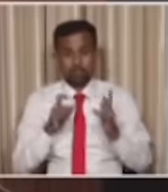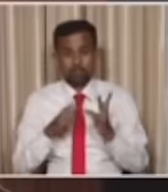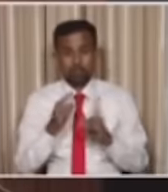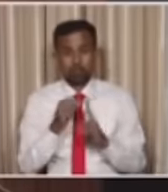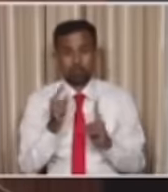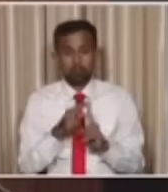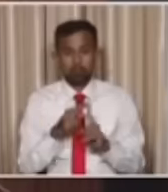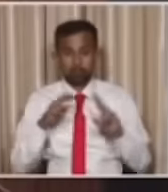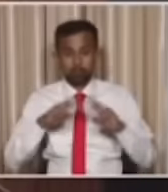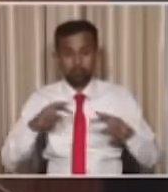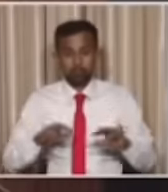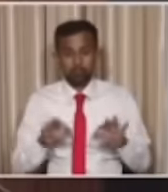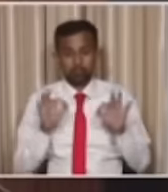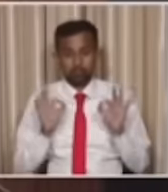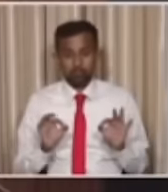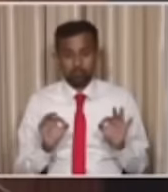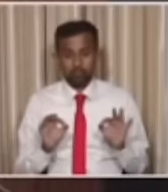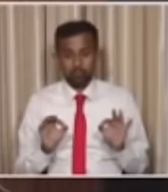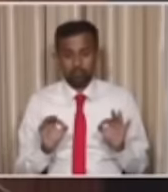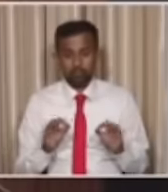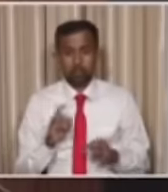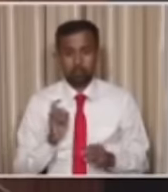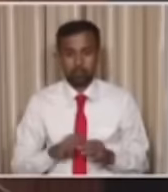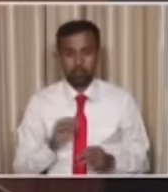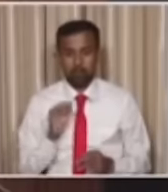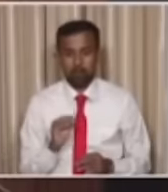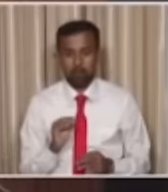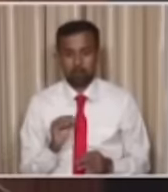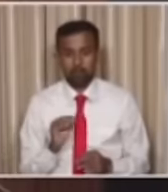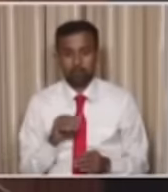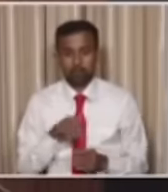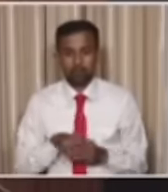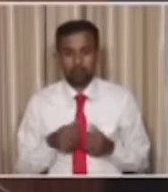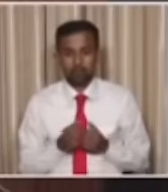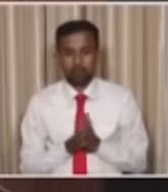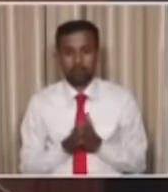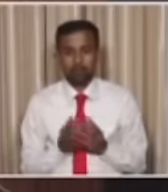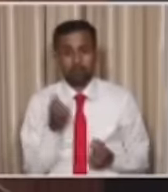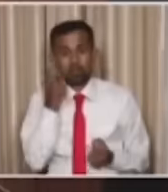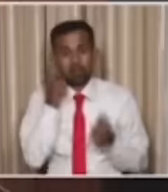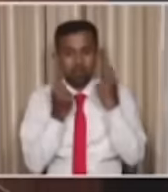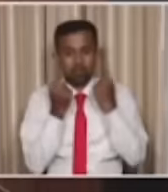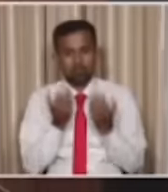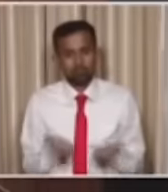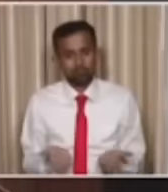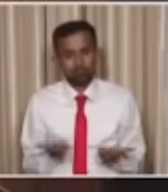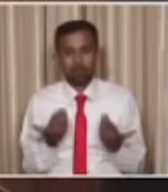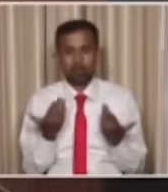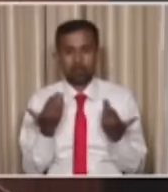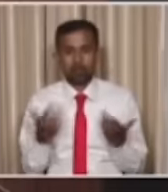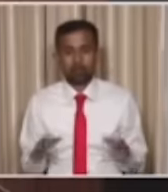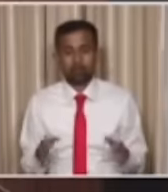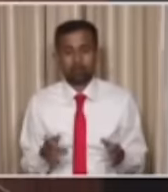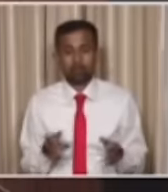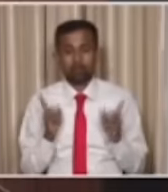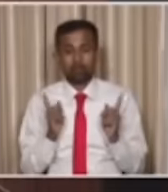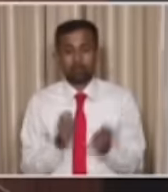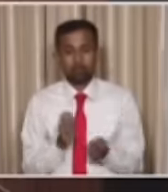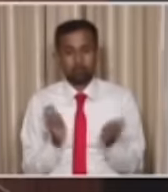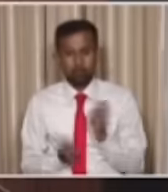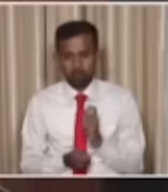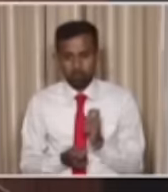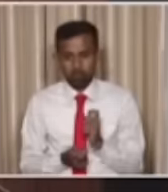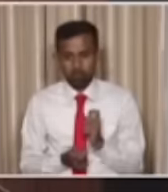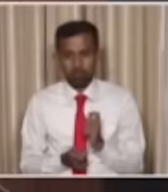තුළ විමර්ශනයන් හරියාකාරයෙන් සිද්ධ වුණාද කියන ප්‍රශ්නයක් තියෙනවා. ඒක තුළ තමන්ට හිතුමතේ ඒ ගමනක් යන්න කටයුතු කරා ක්‍රිකට් පාලක මණ්ඩලය. ඒක